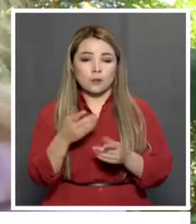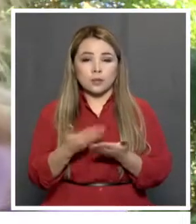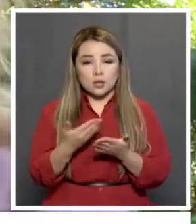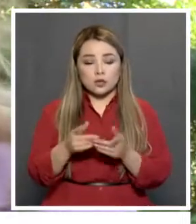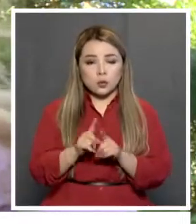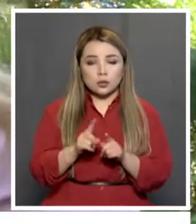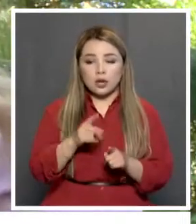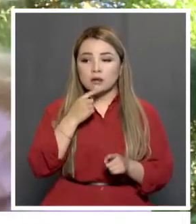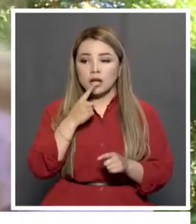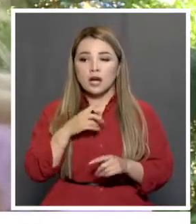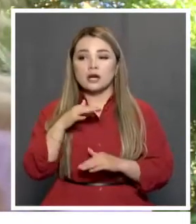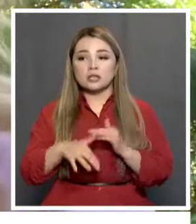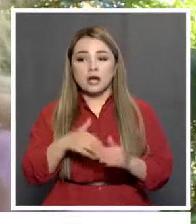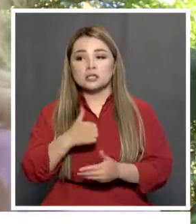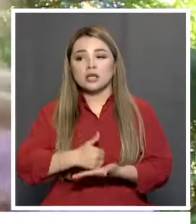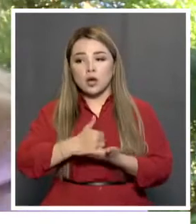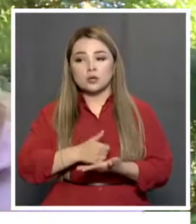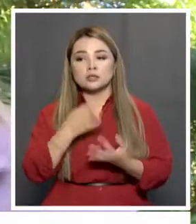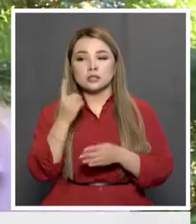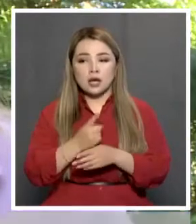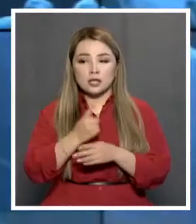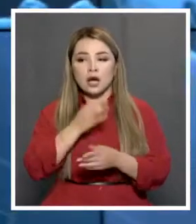қызыл статусты адам келіп жатса кіргізбейтіндей.